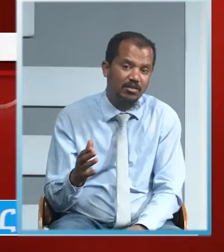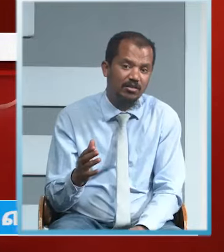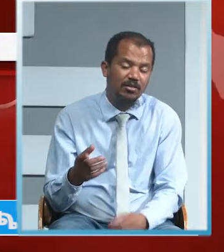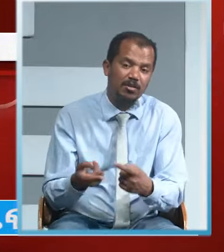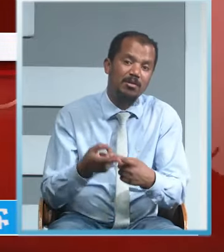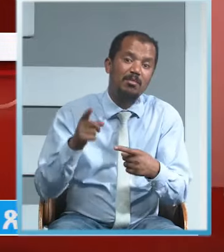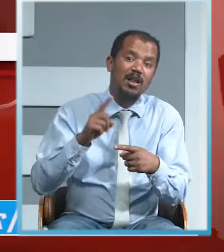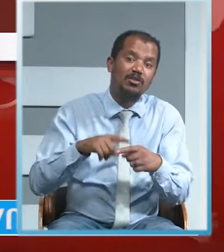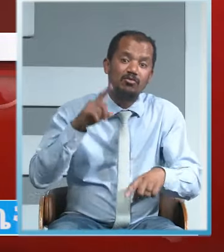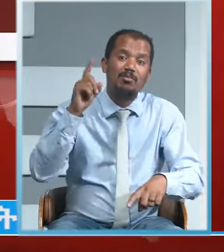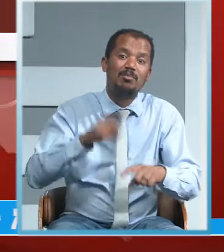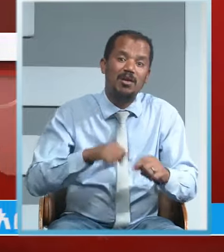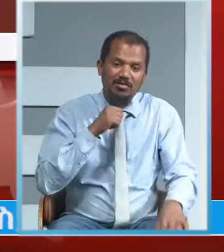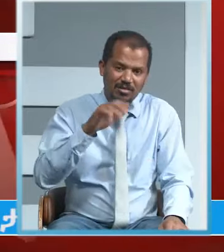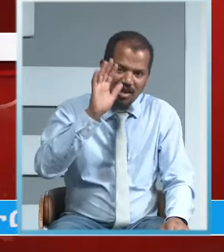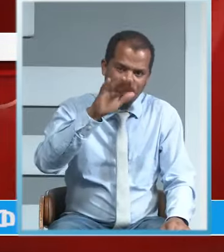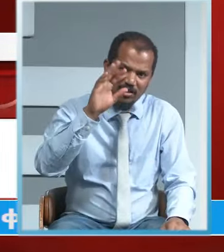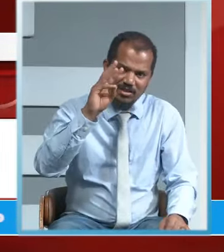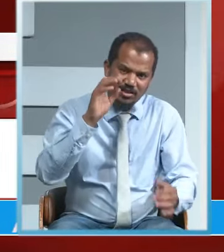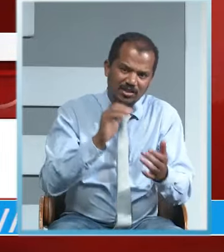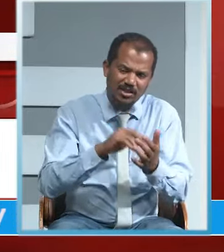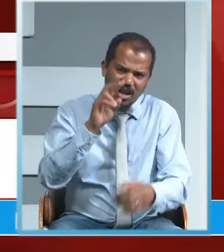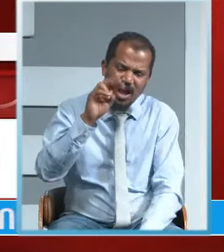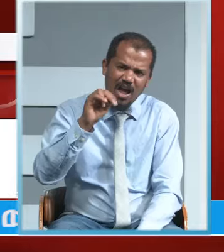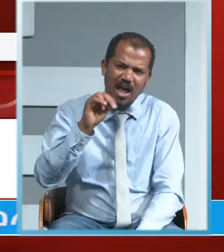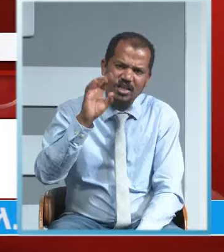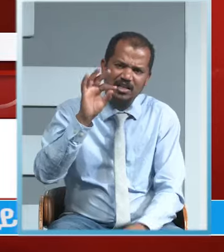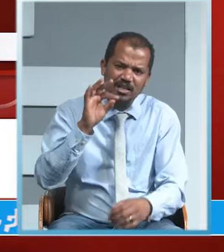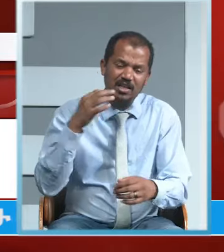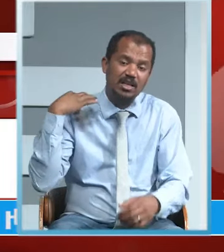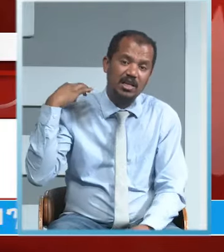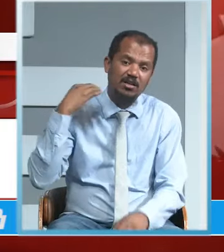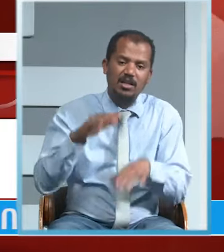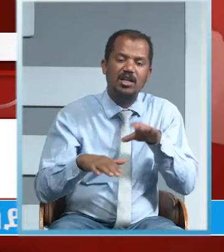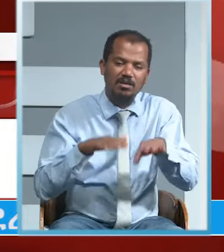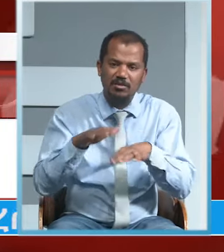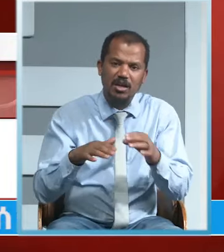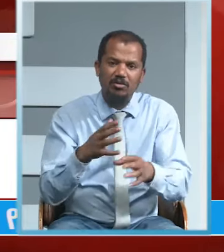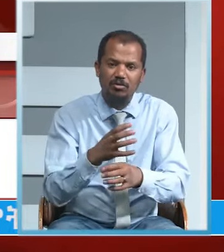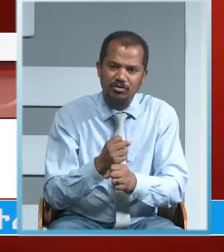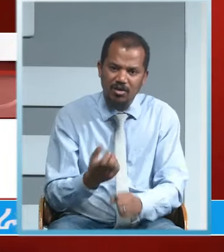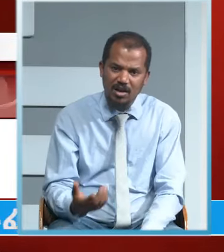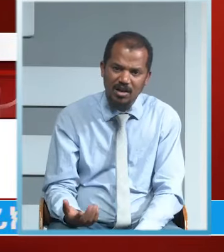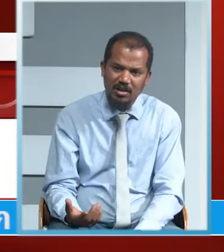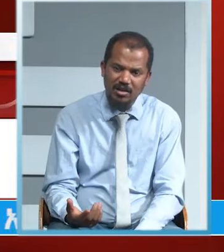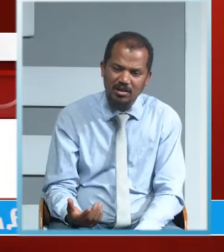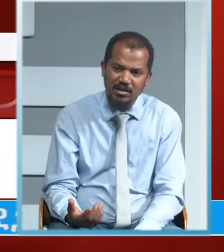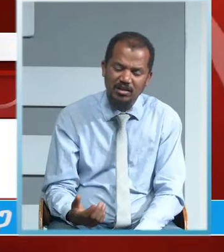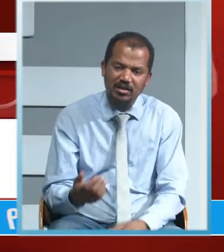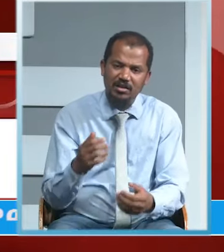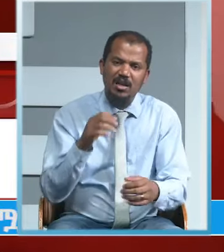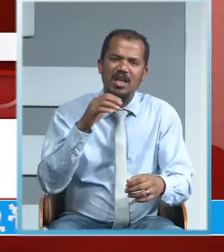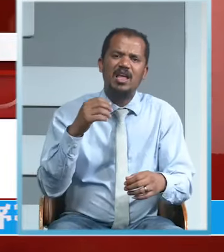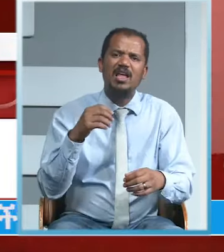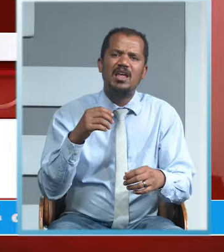ሊመለሱ ባልቻሉ ወደ 56,329 ግለሰቦች ላይ እርምጃ ተወስዷል ማለት ነው። እንዲሁም ደግሞ